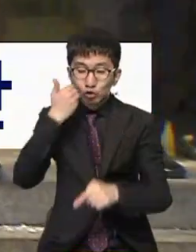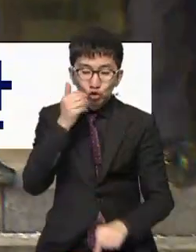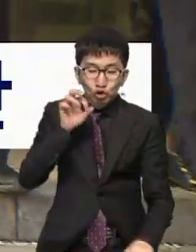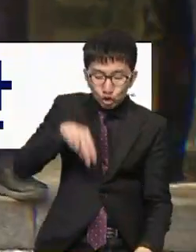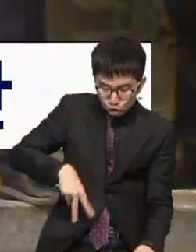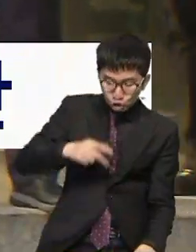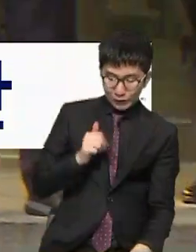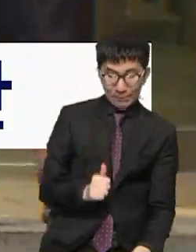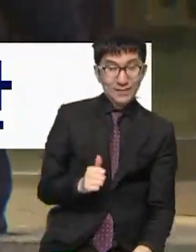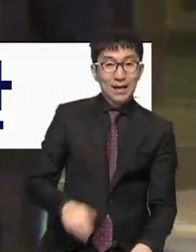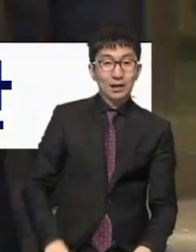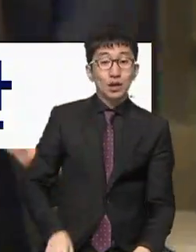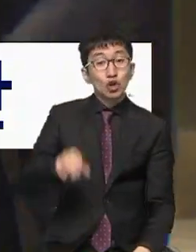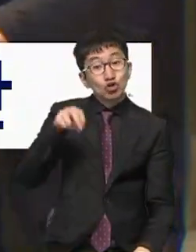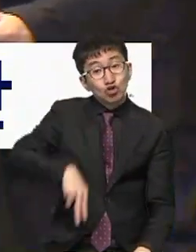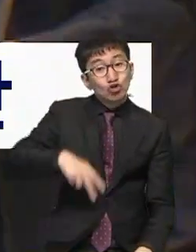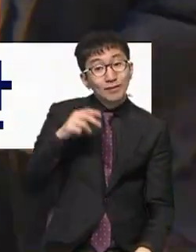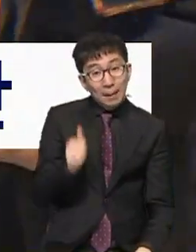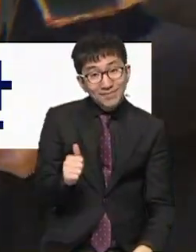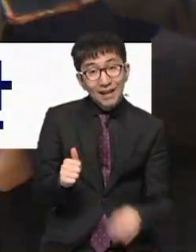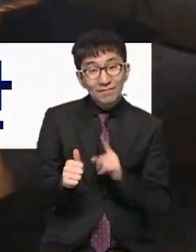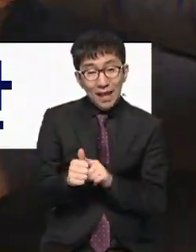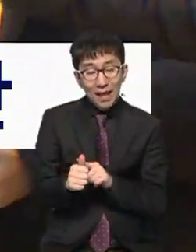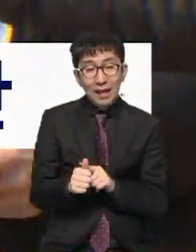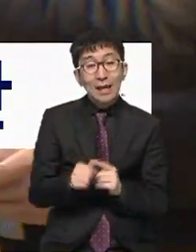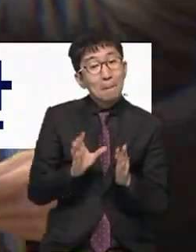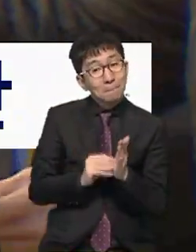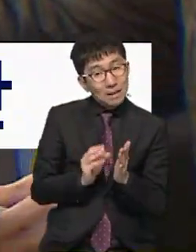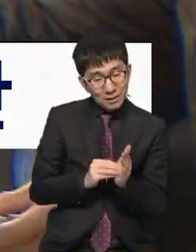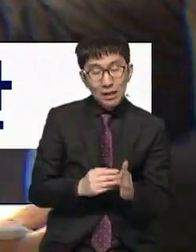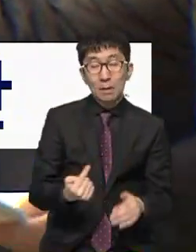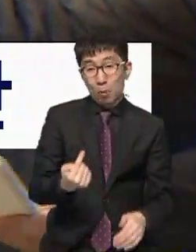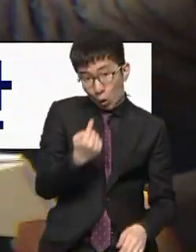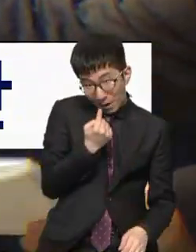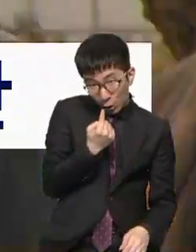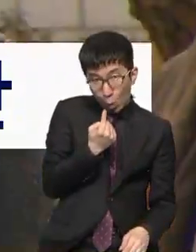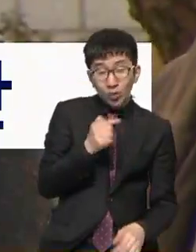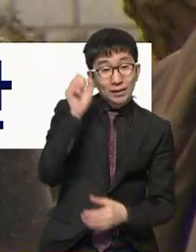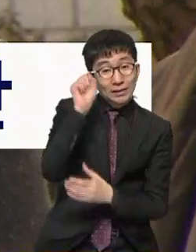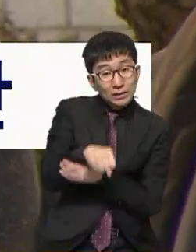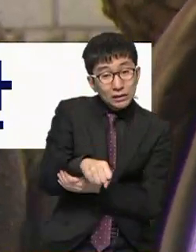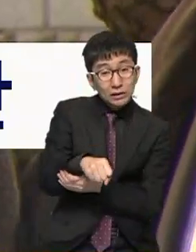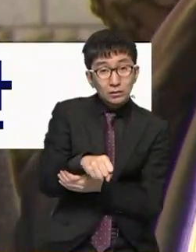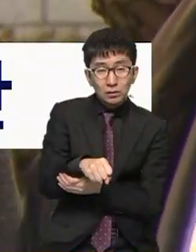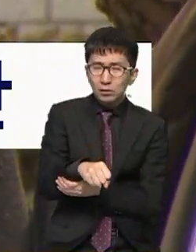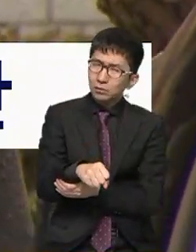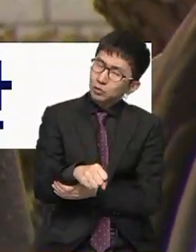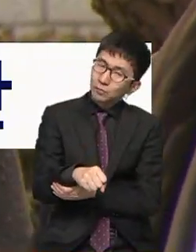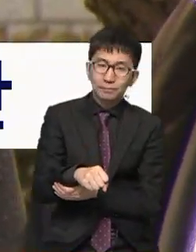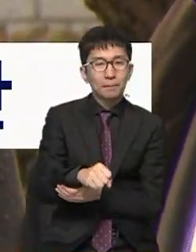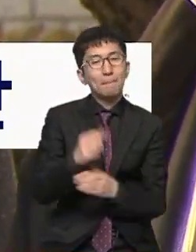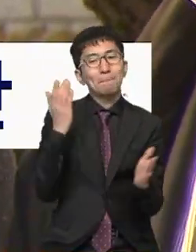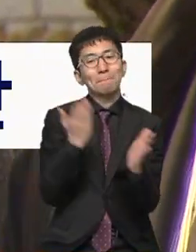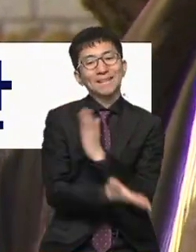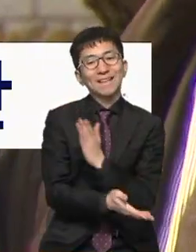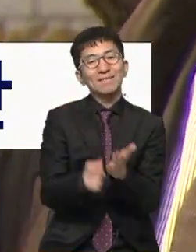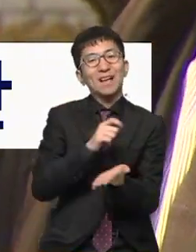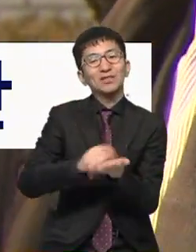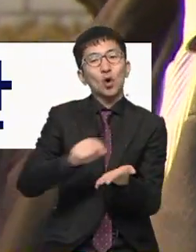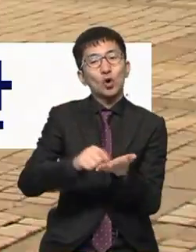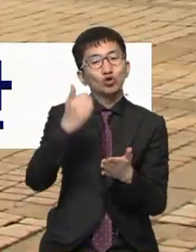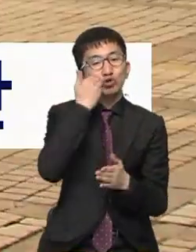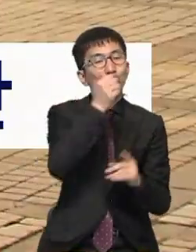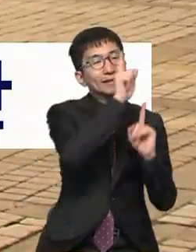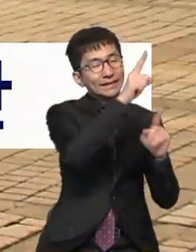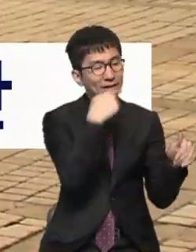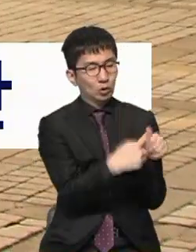본부장은 유동규로부터 비밀 유출을 보고받고 승인한다는 건 상식에 반한다고 진술서에 적은 이 대표를